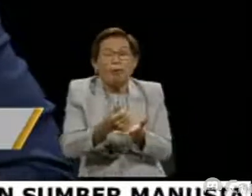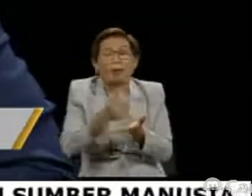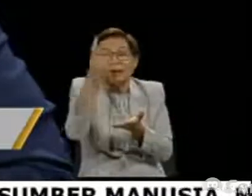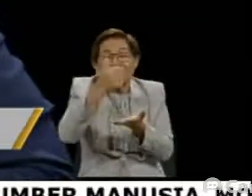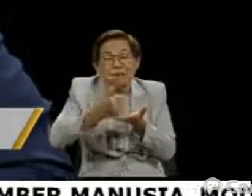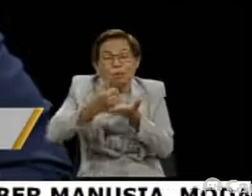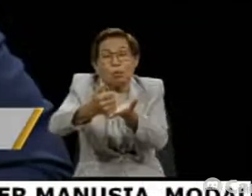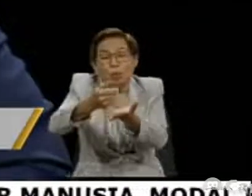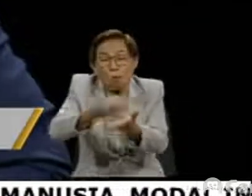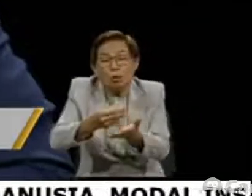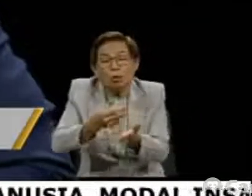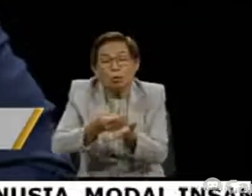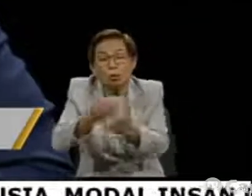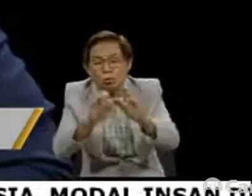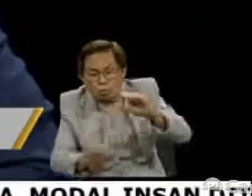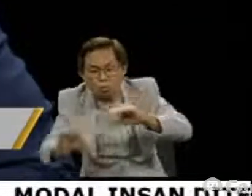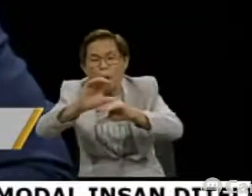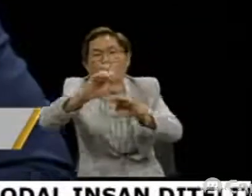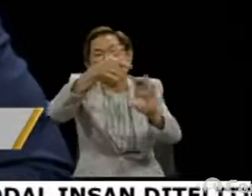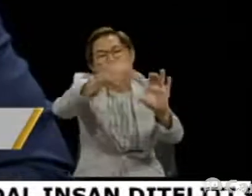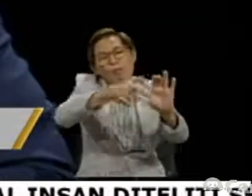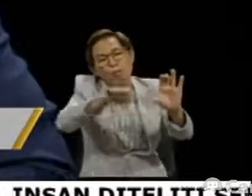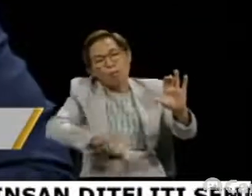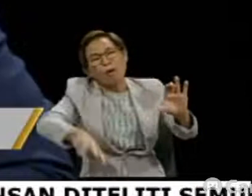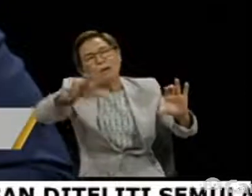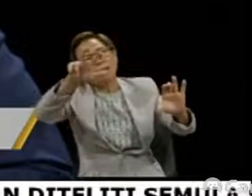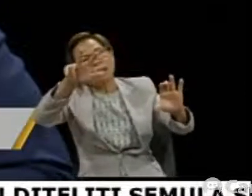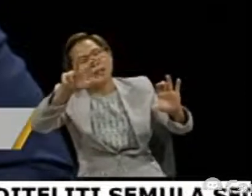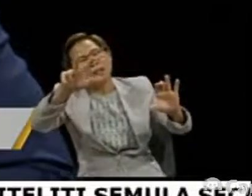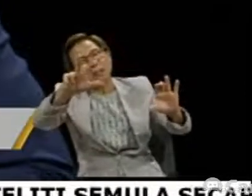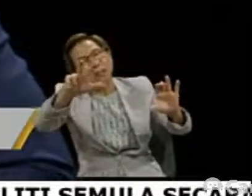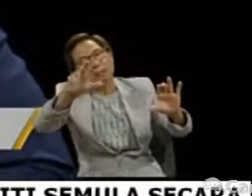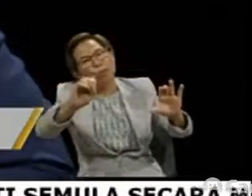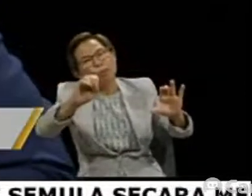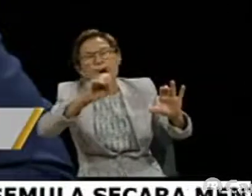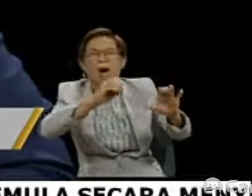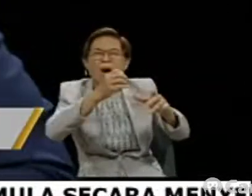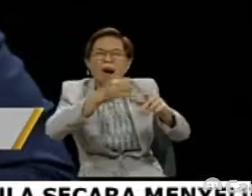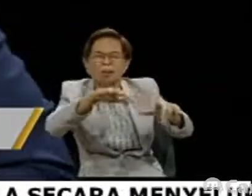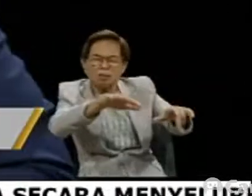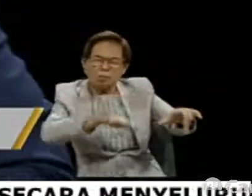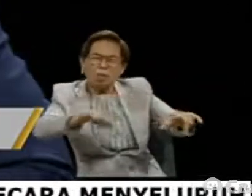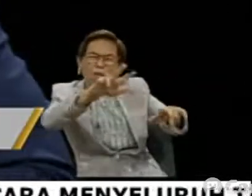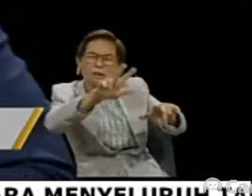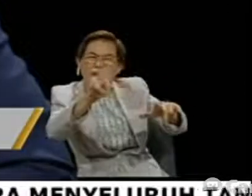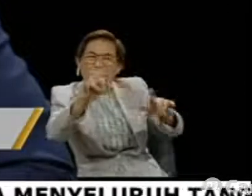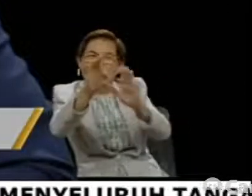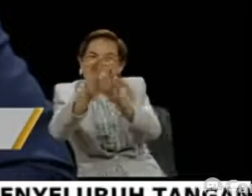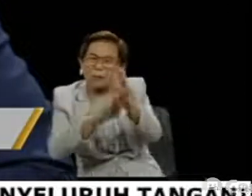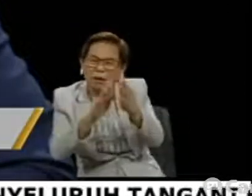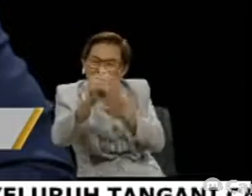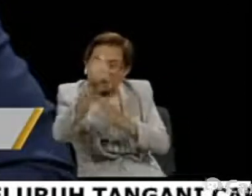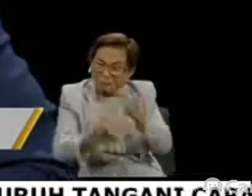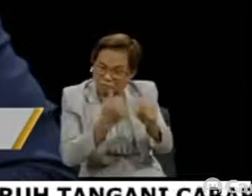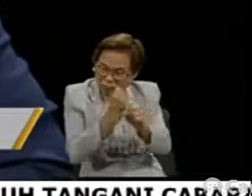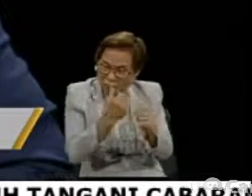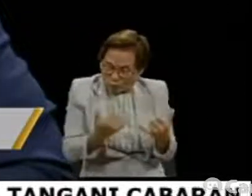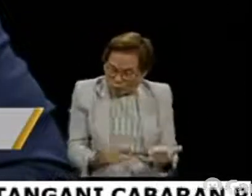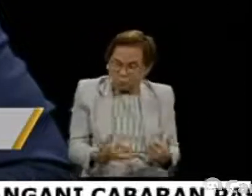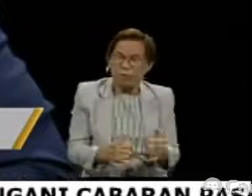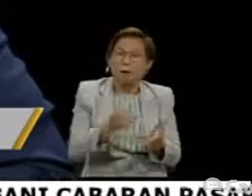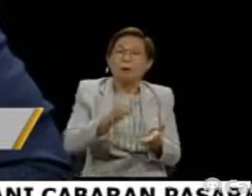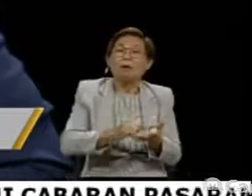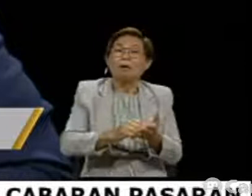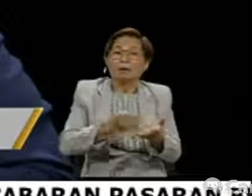produk-produk ptolemy dianggarkan lebih kurang 30 ataupun mp31 mobil Regina pada tahun ini subsidi